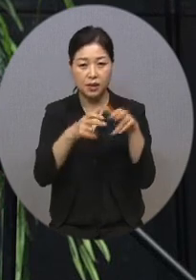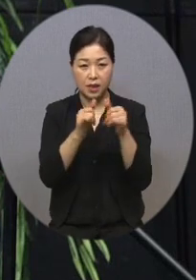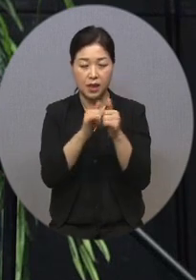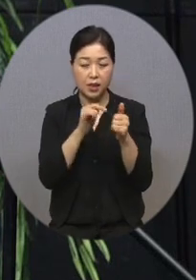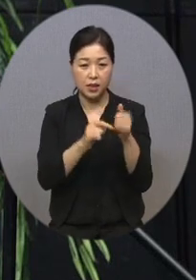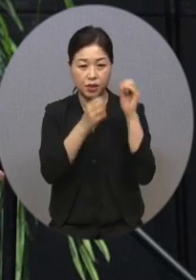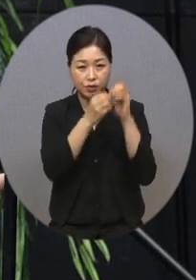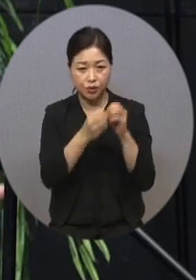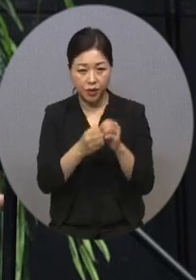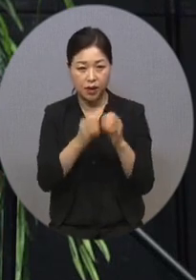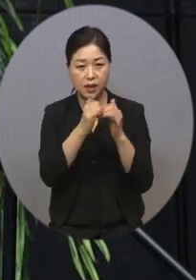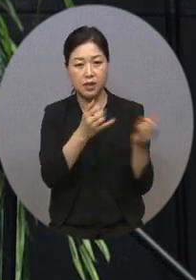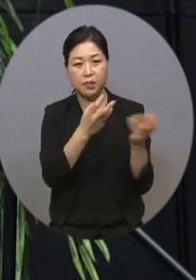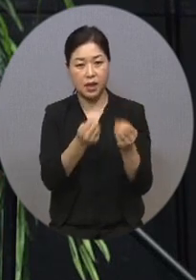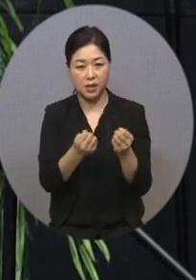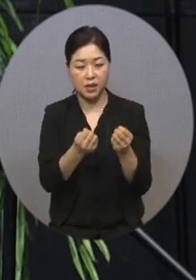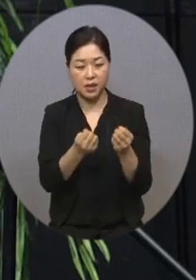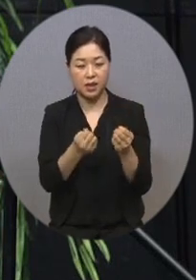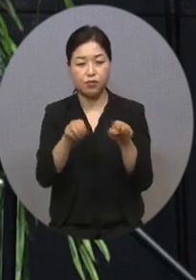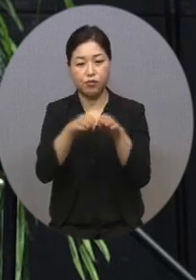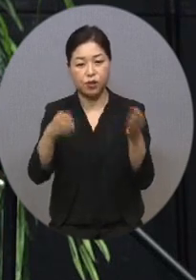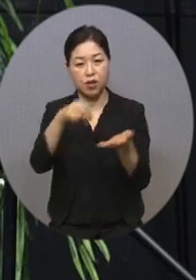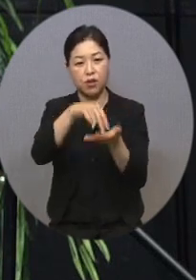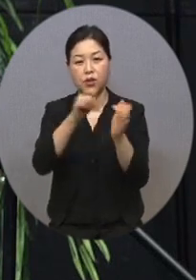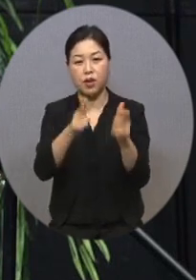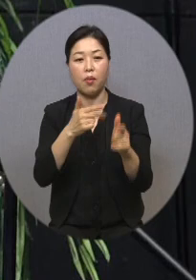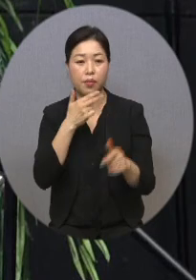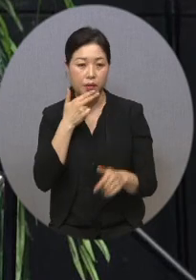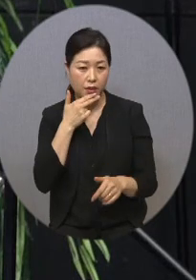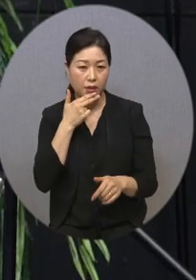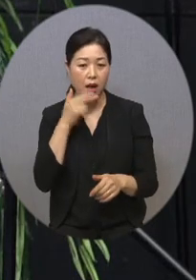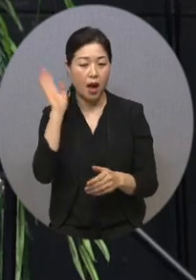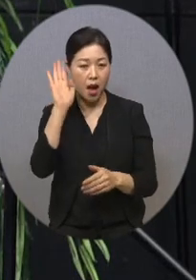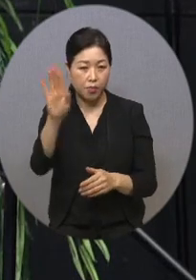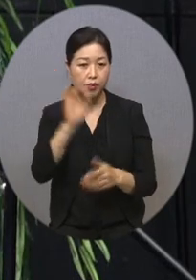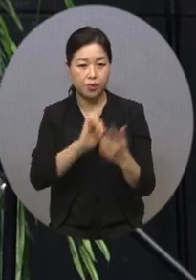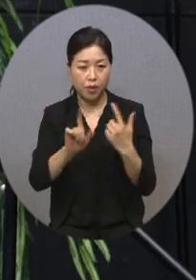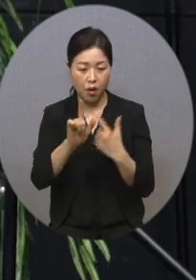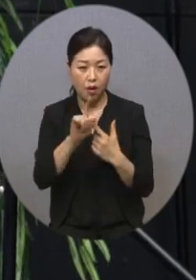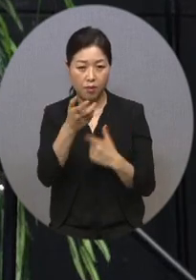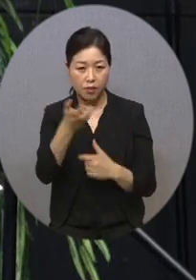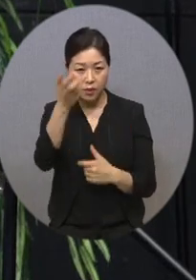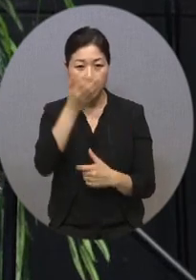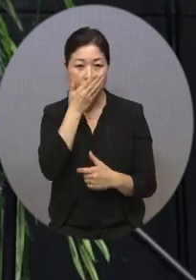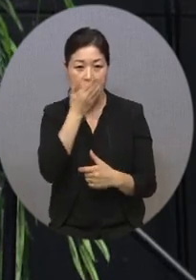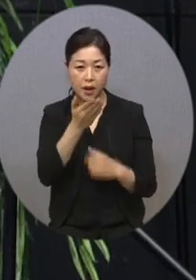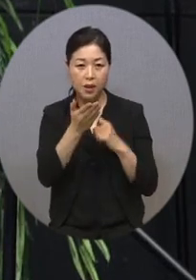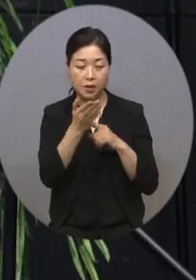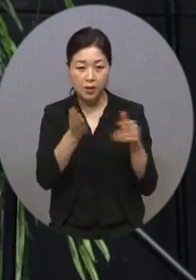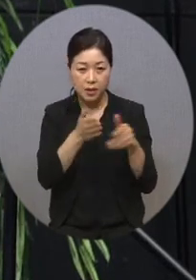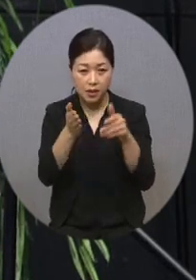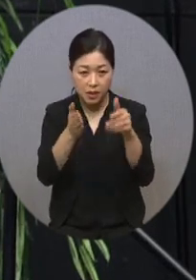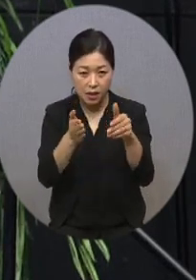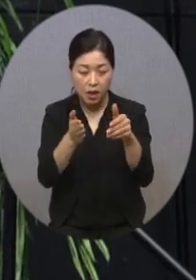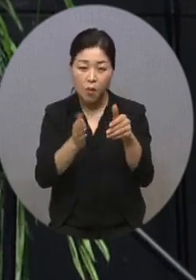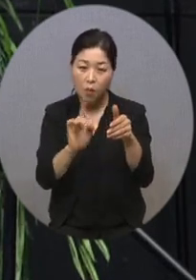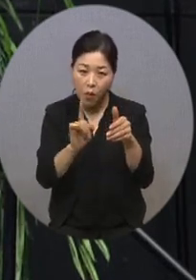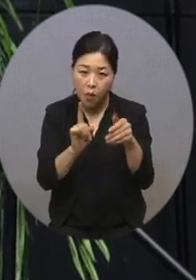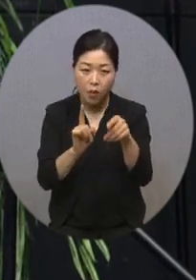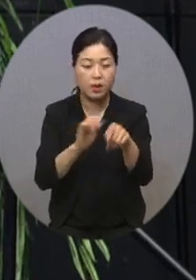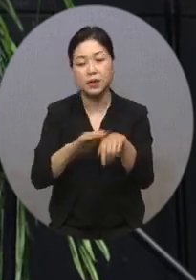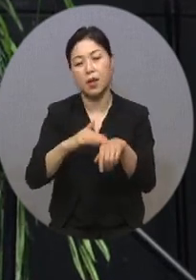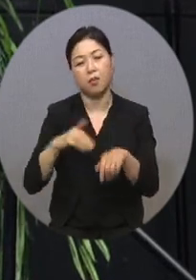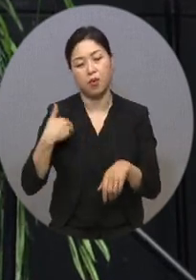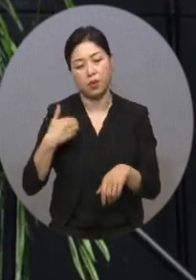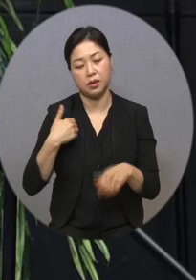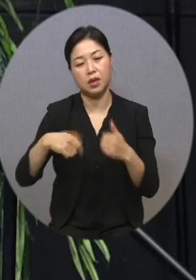무대는 길이 많지 않고 앞으로 우리가 더 나아갈 수 있는 길이 어디까지인지 모르는